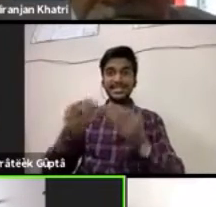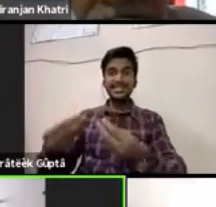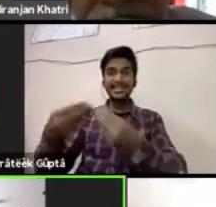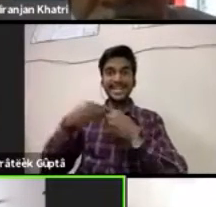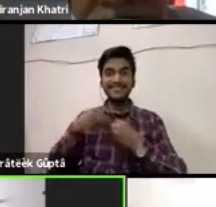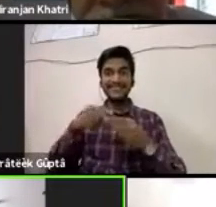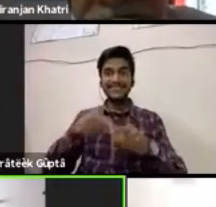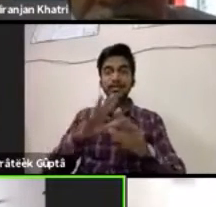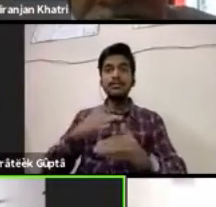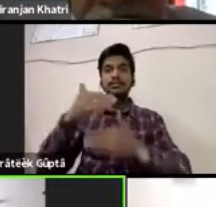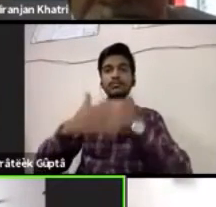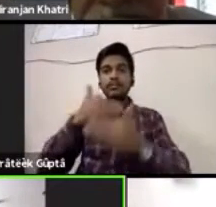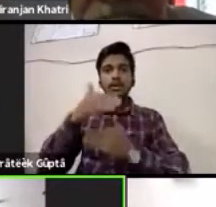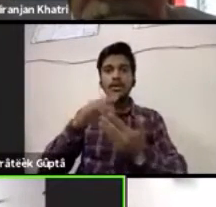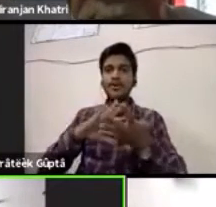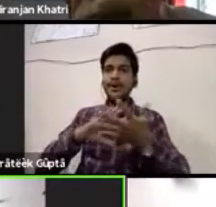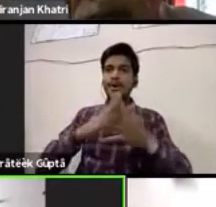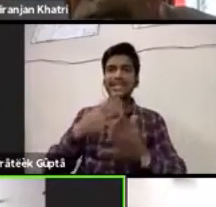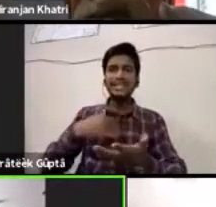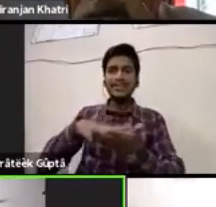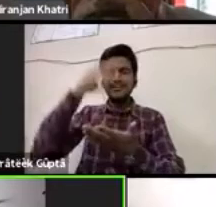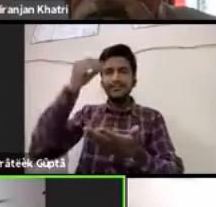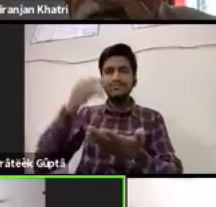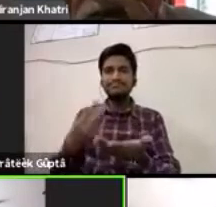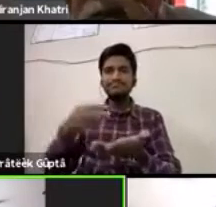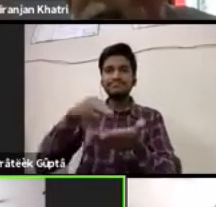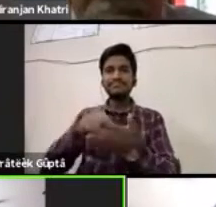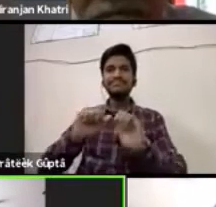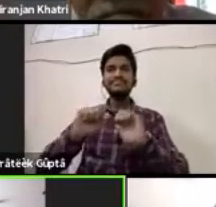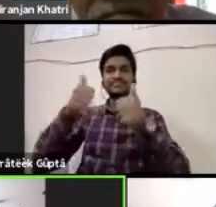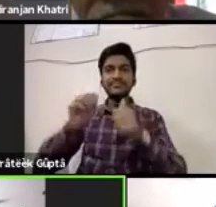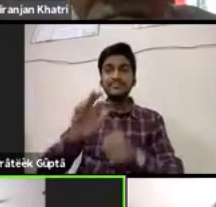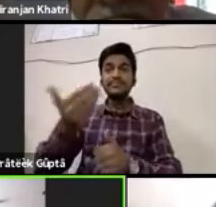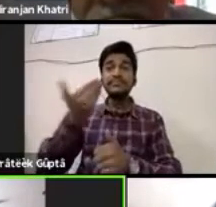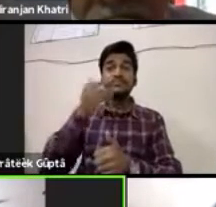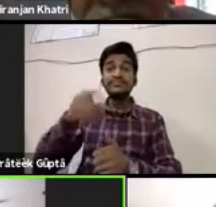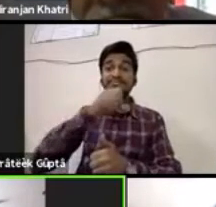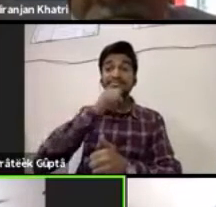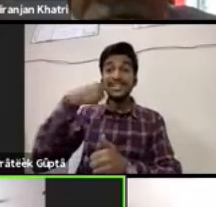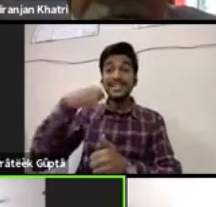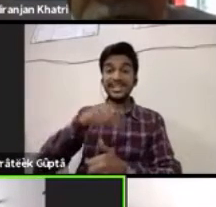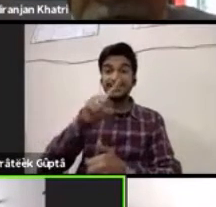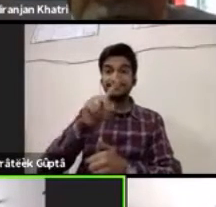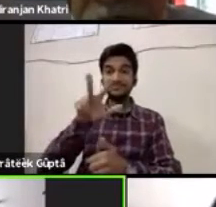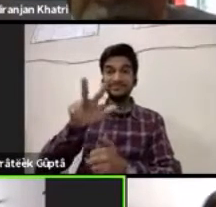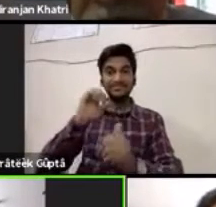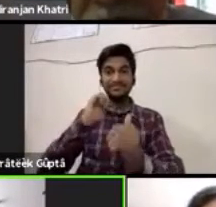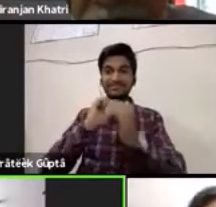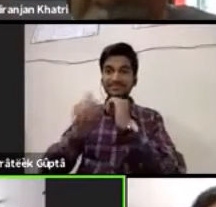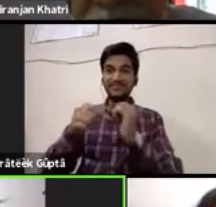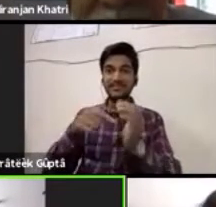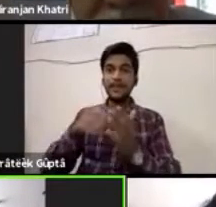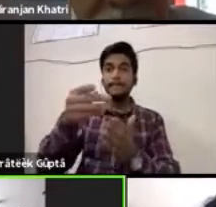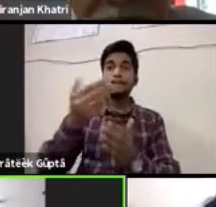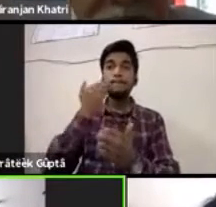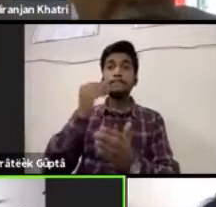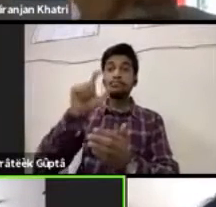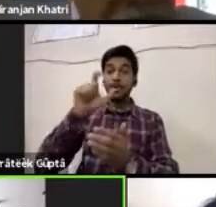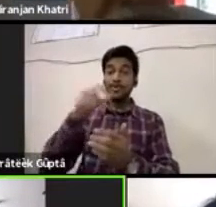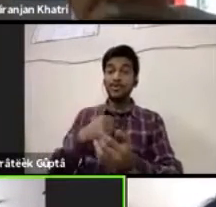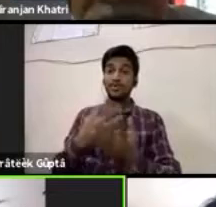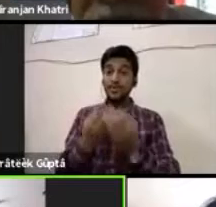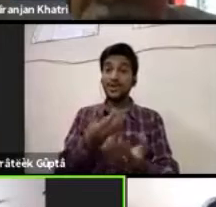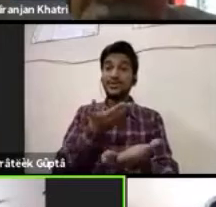मेरा एक्सीडेंट जब मैं 18 साल की थी तब हुआ था। तो मैं कॉलेज ज्वाइन करना चाहती हूँ,